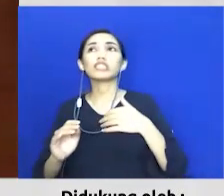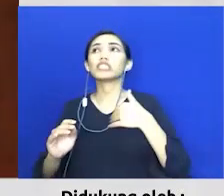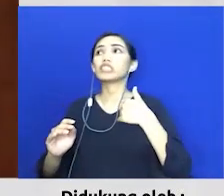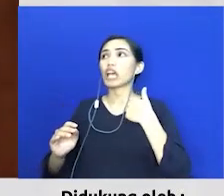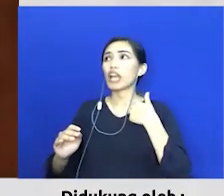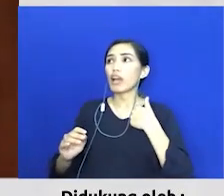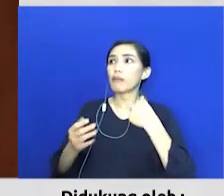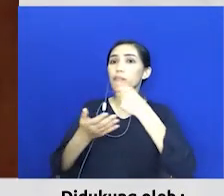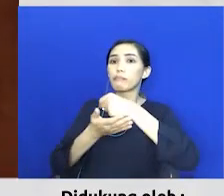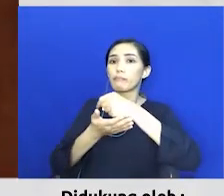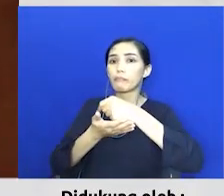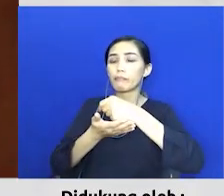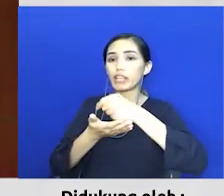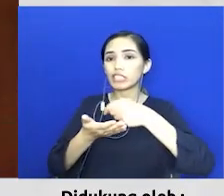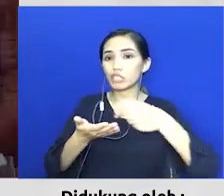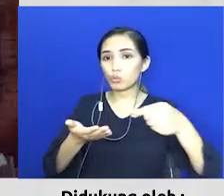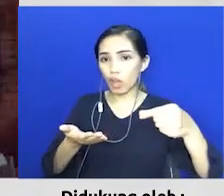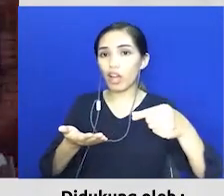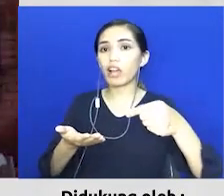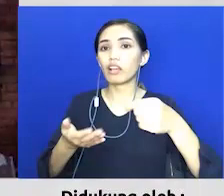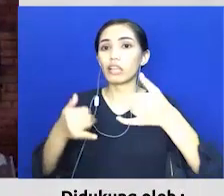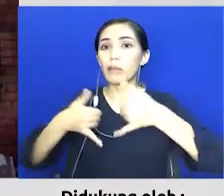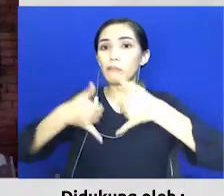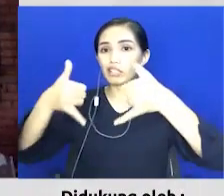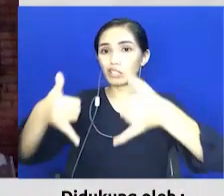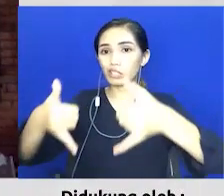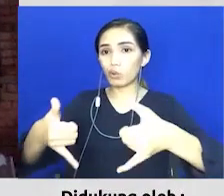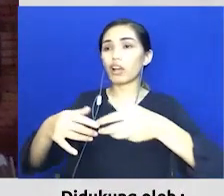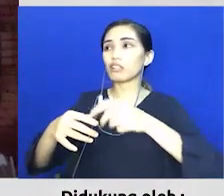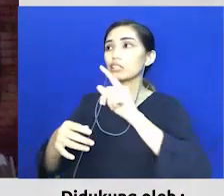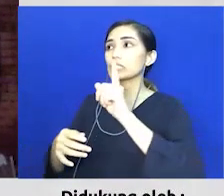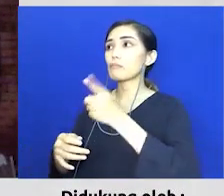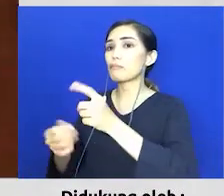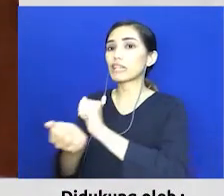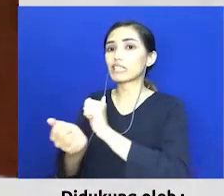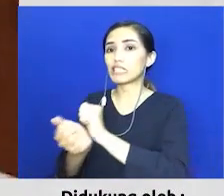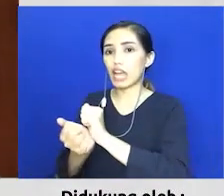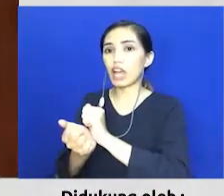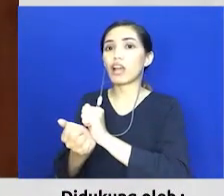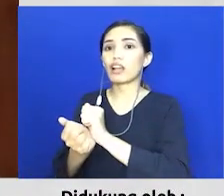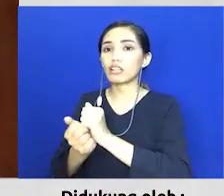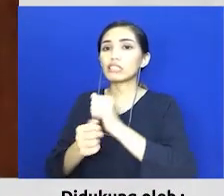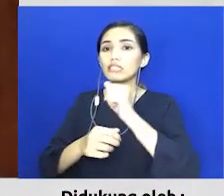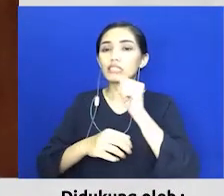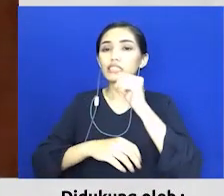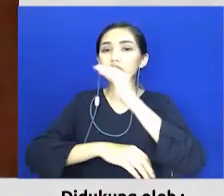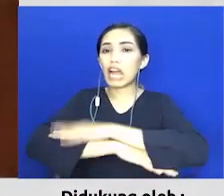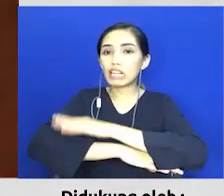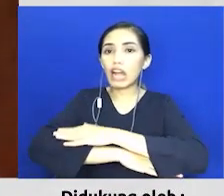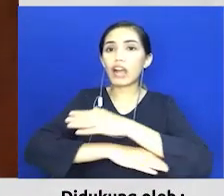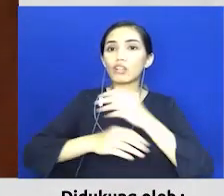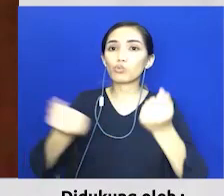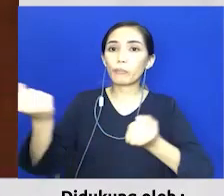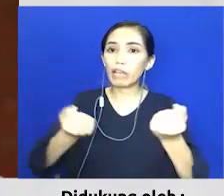malam di Kelutan ya. Saya jadi supir dan sebagainya. Jadi saya berjuang untuk